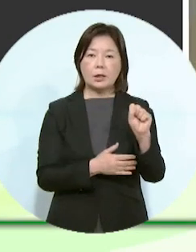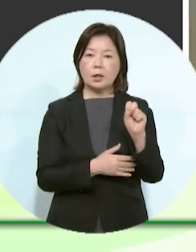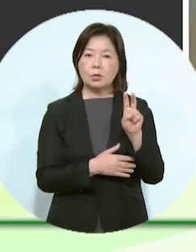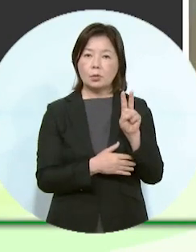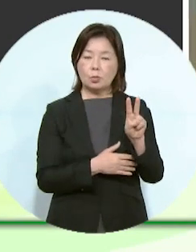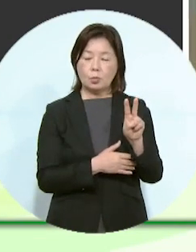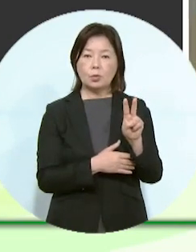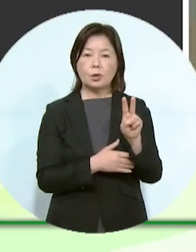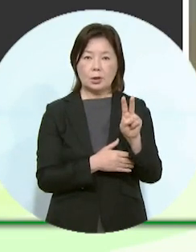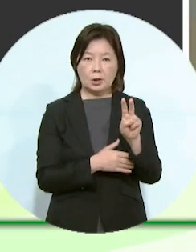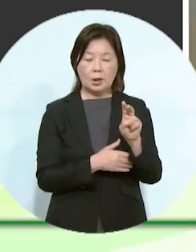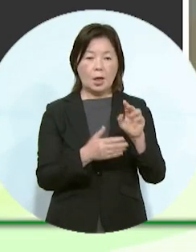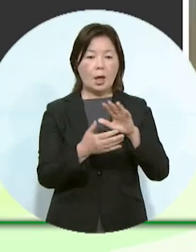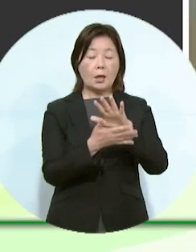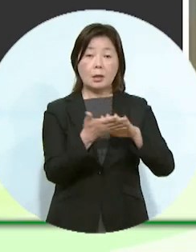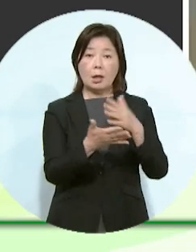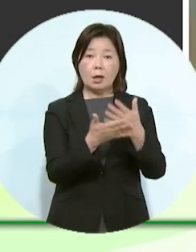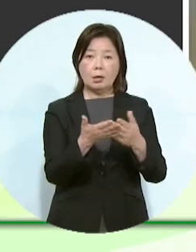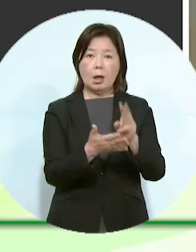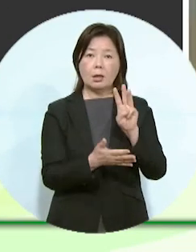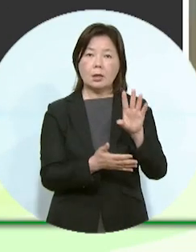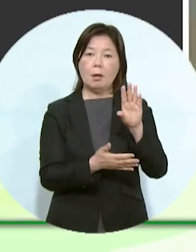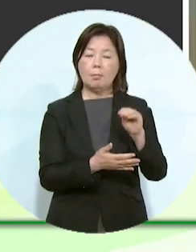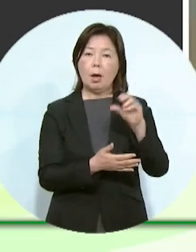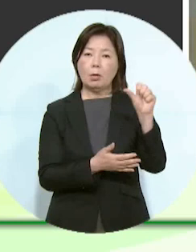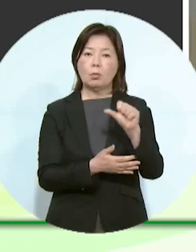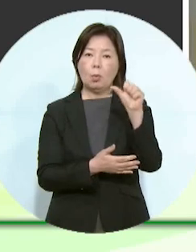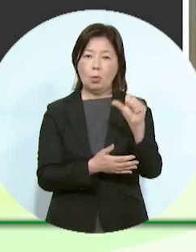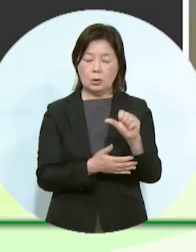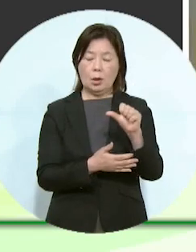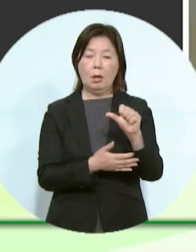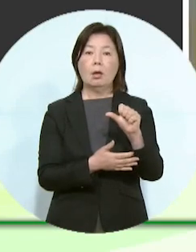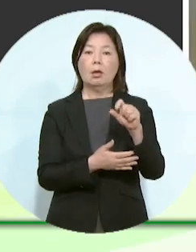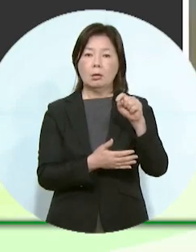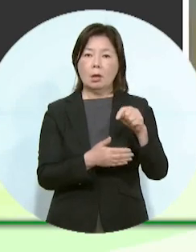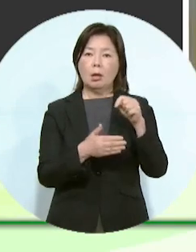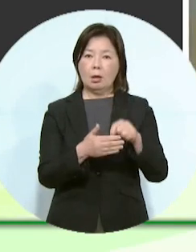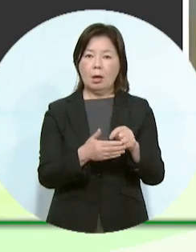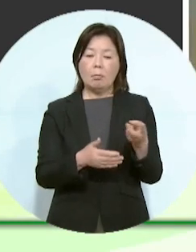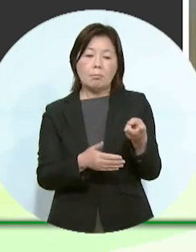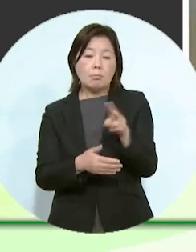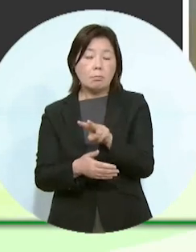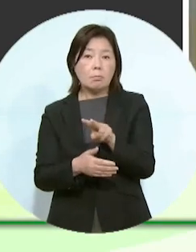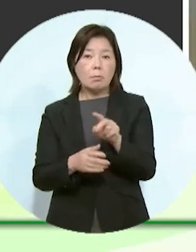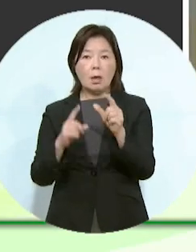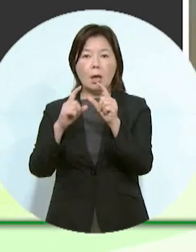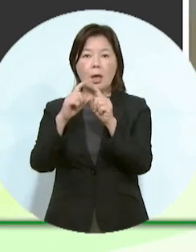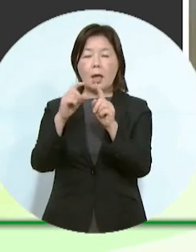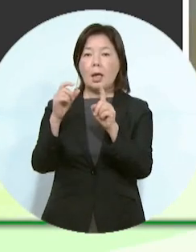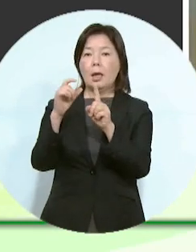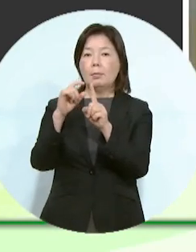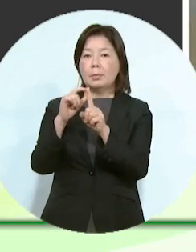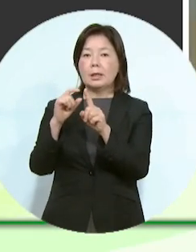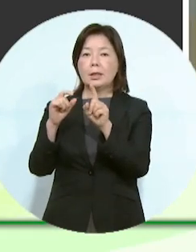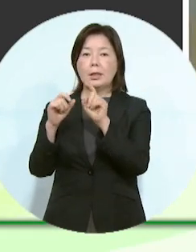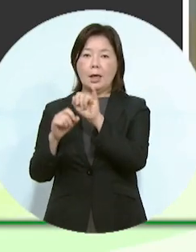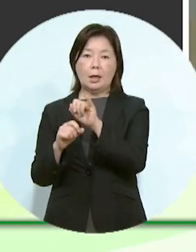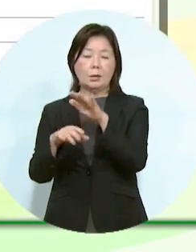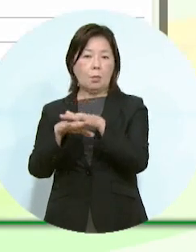ルおよそ3万5千件についてすべて API 形式で提供されました。